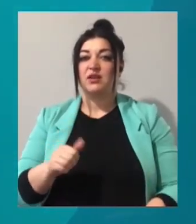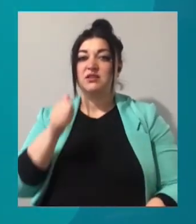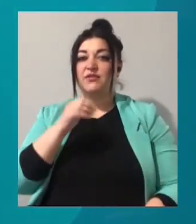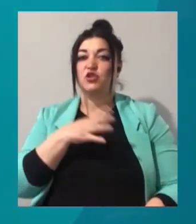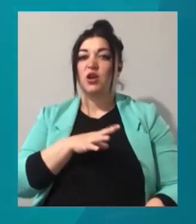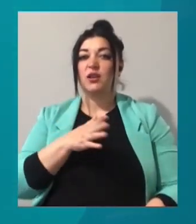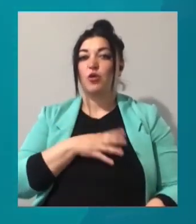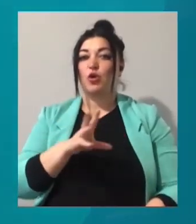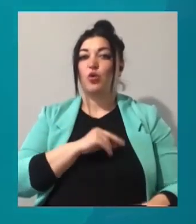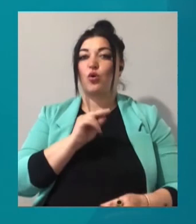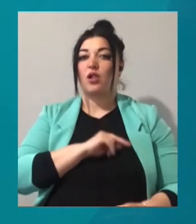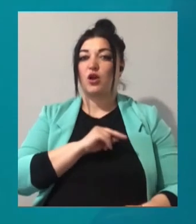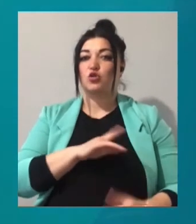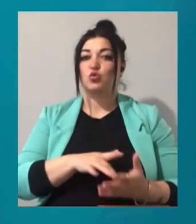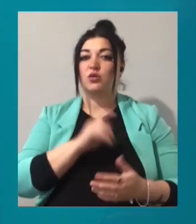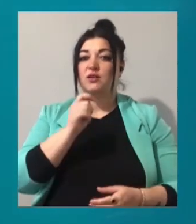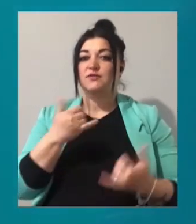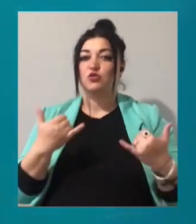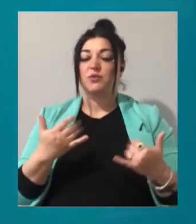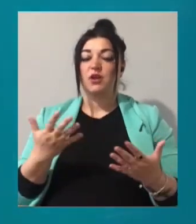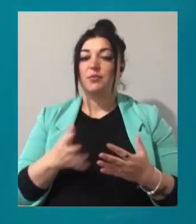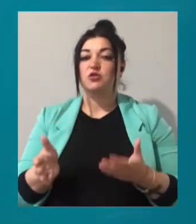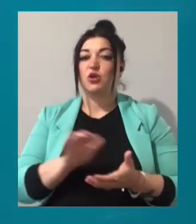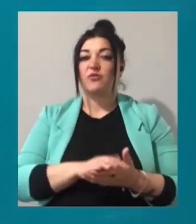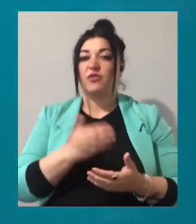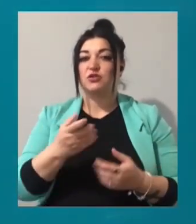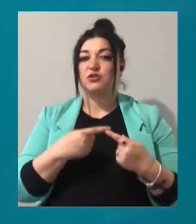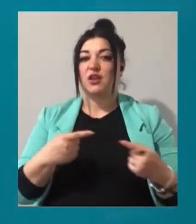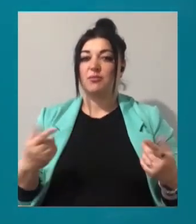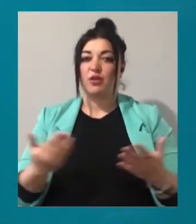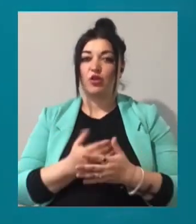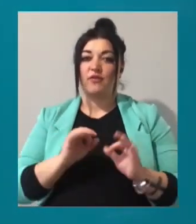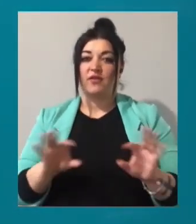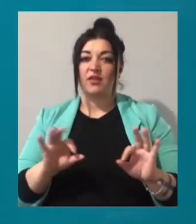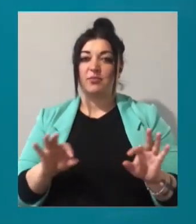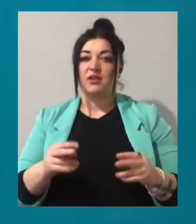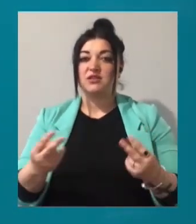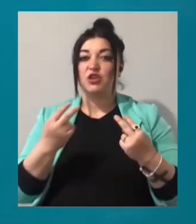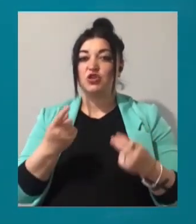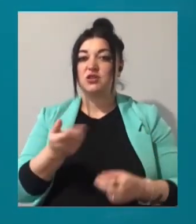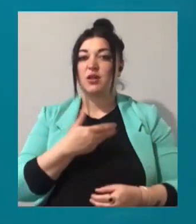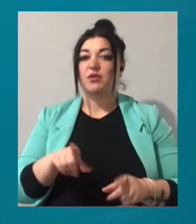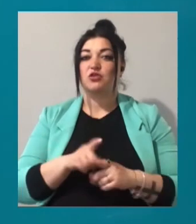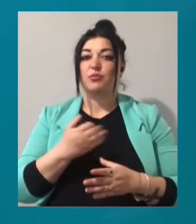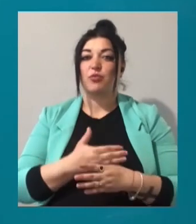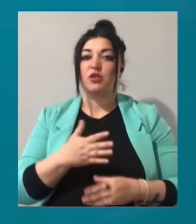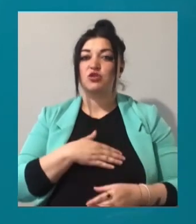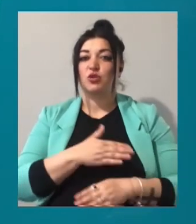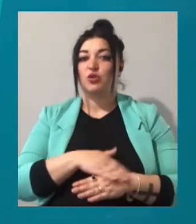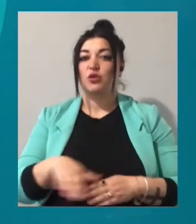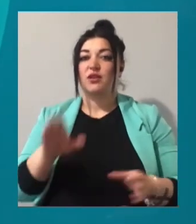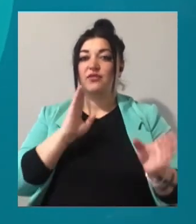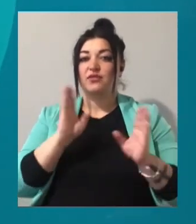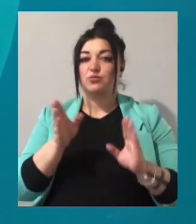на моїх колег-журналістів Суспільного, які познайомлять вас із останніми новинами. Стежте за нами також за допомогою наших сторінок